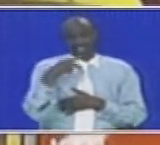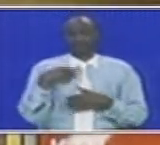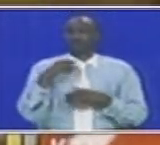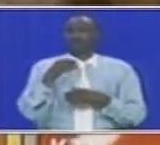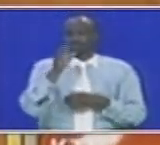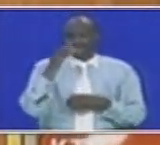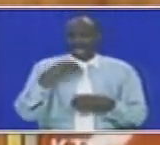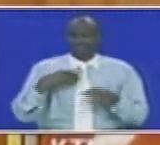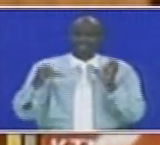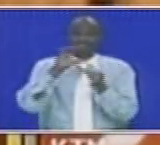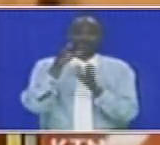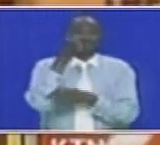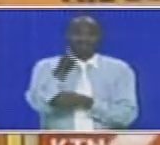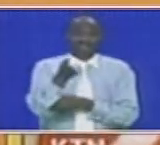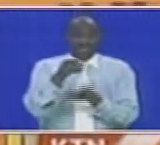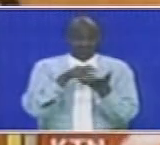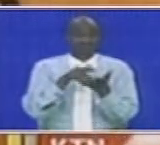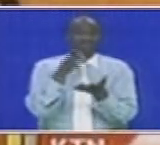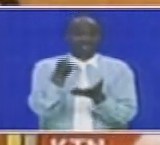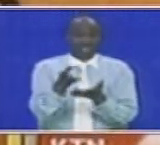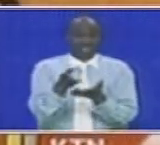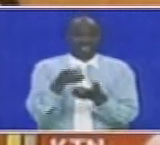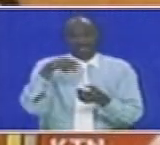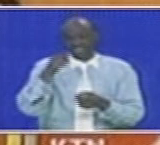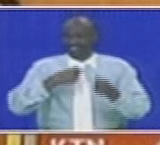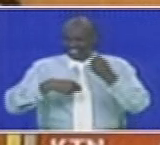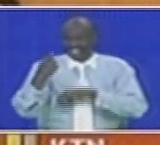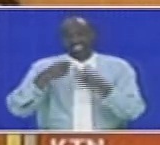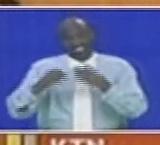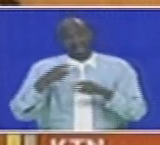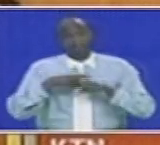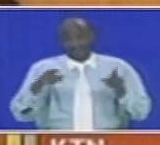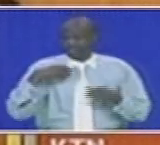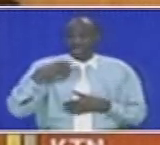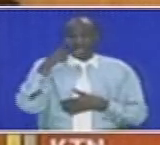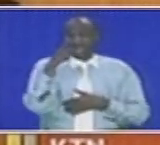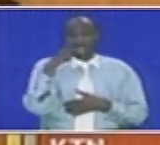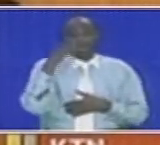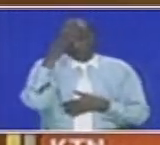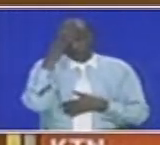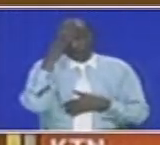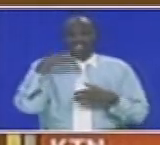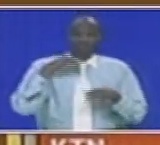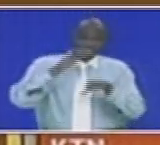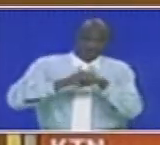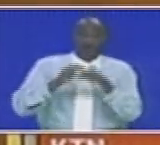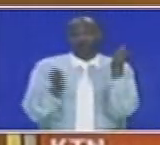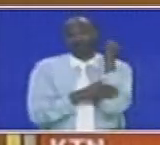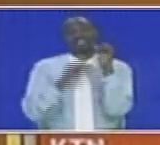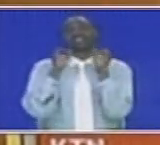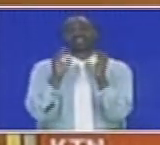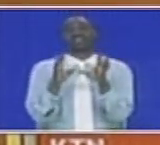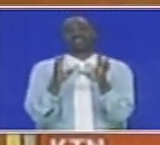Imedaiwa kinywaji hicho chenye sumu huuzwa bila ya kuzingatia ubora wa bidhaa, na hivi basi kusababisha maafa makubwa